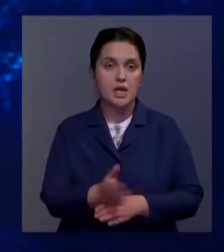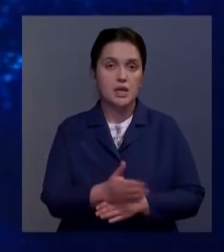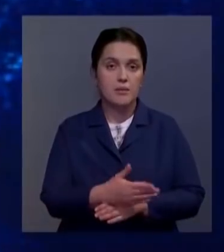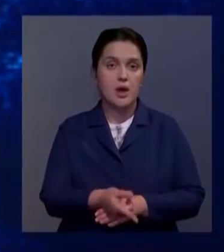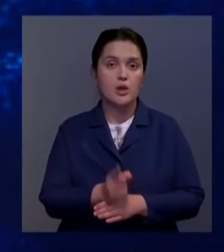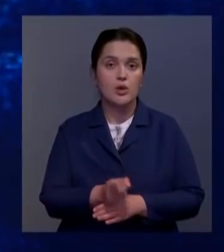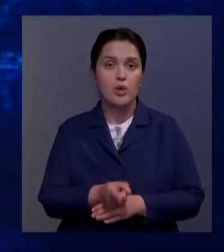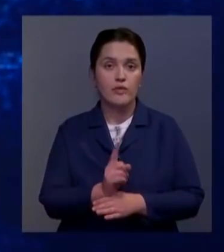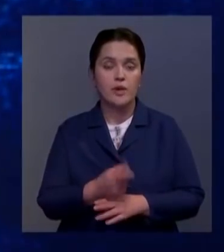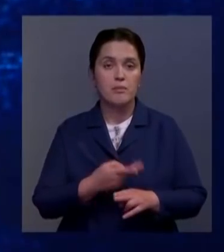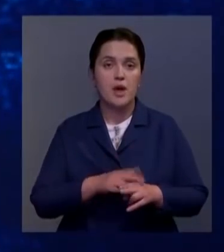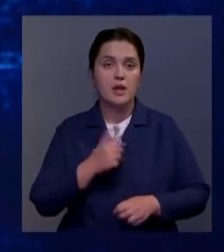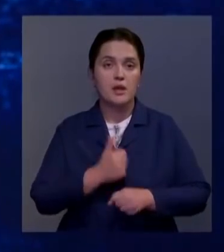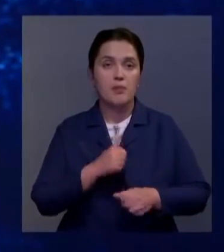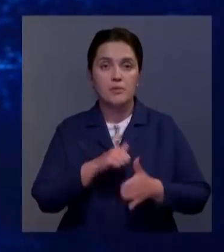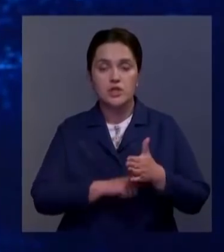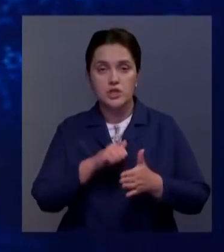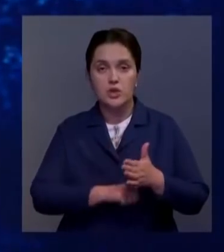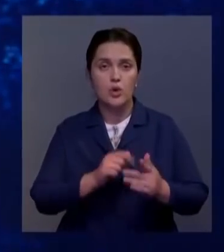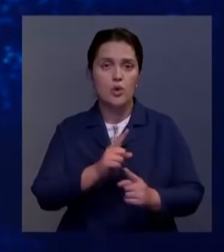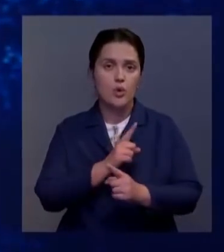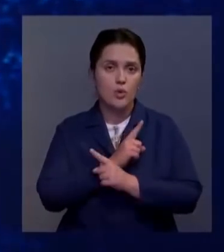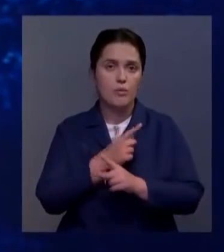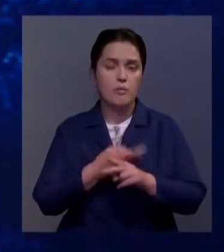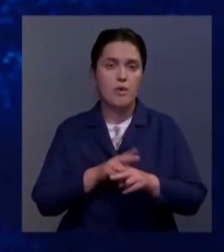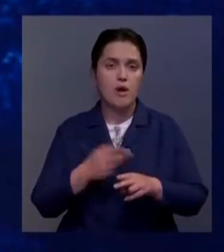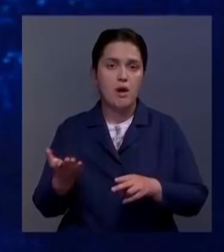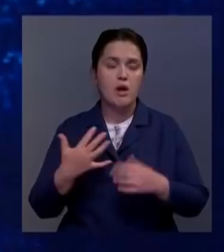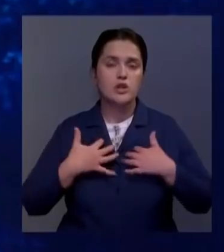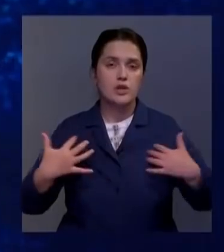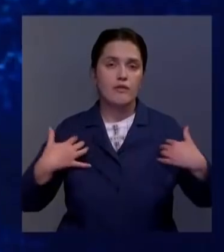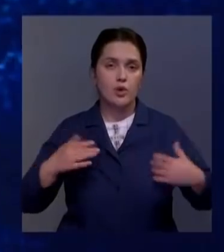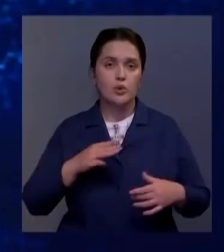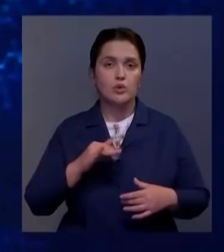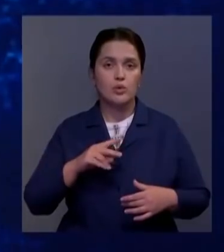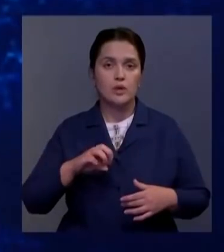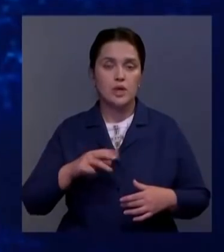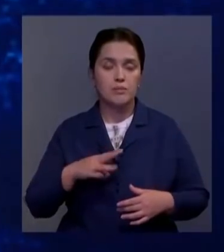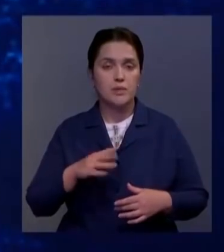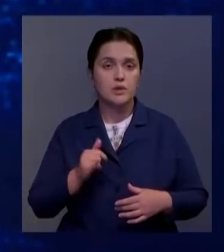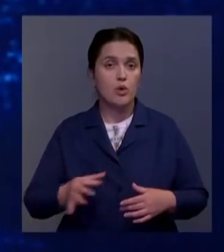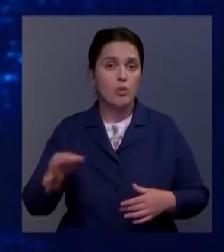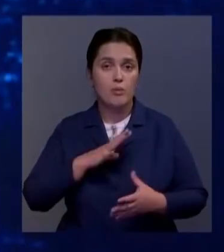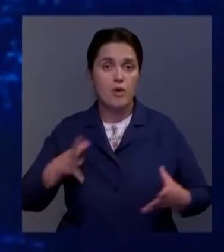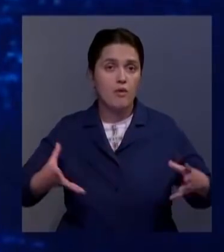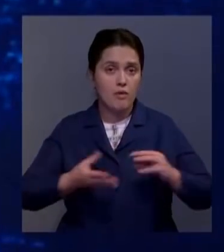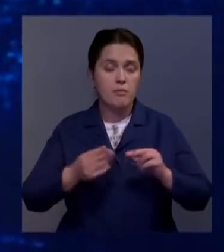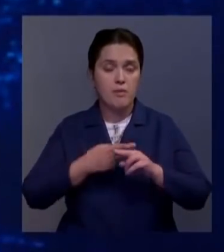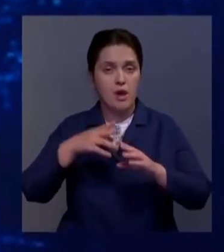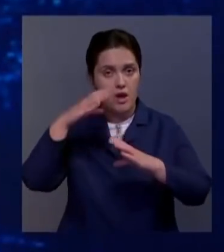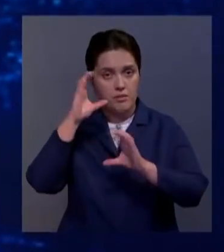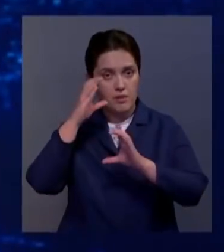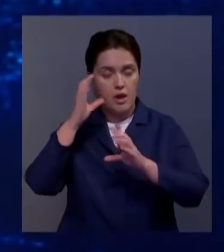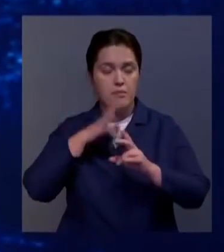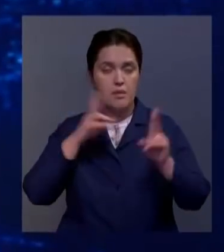Рыболовные сети стали главной причиной гибели каспийского тюленя в Мангистауской области. К такому выводу пришли эксперты Отечественного института гидробиологии